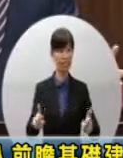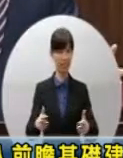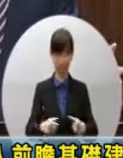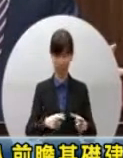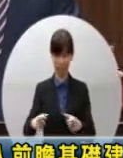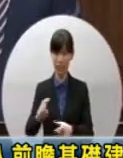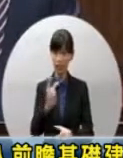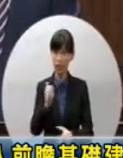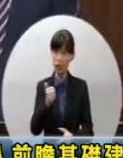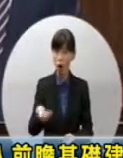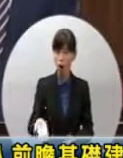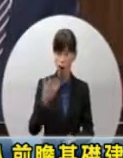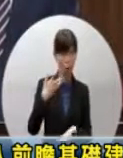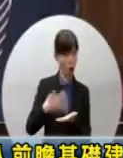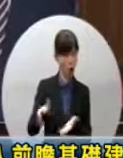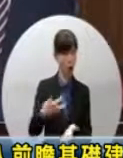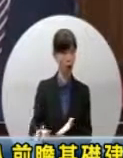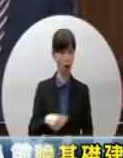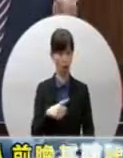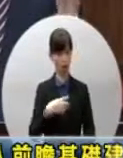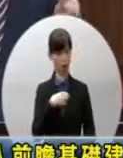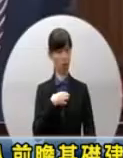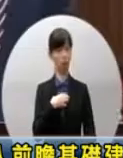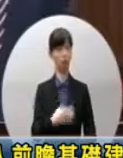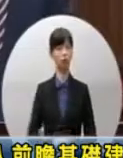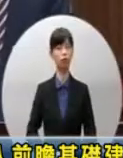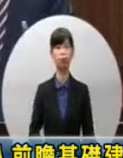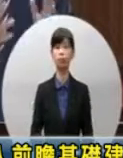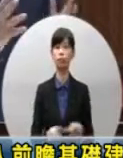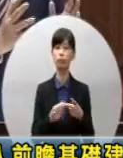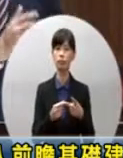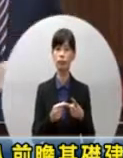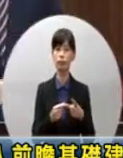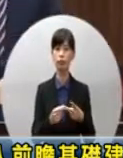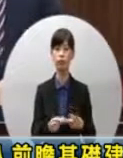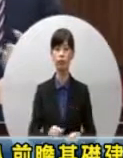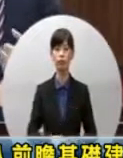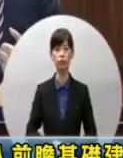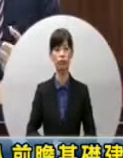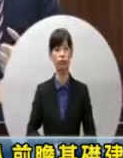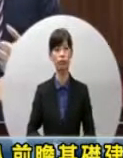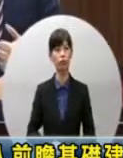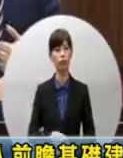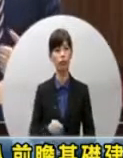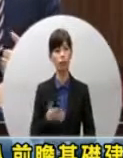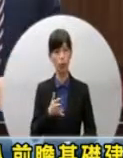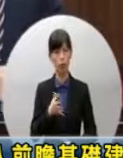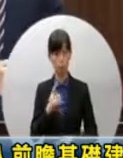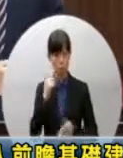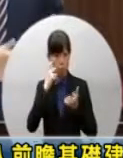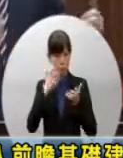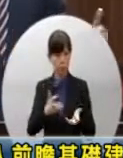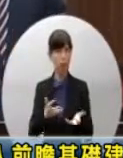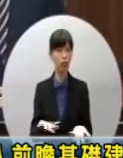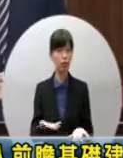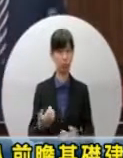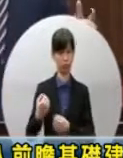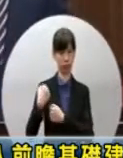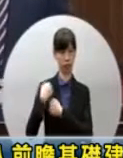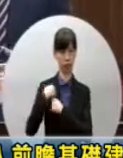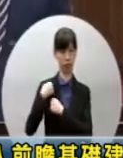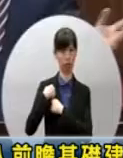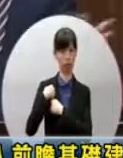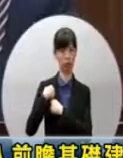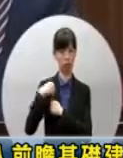的国家重大建设纳入现在正在编列预算的前瞻基础建设当中哈。那行政院